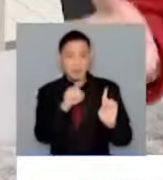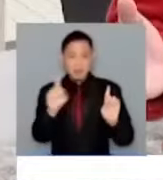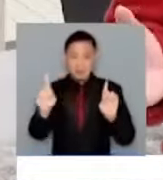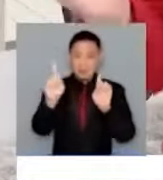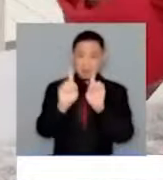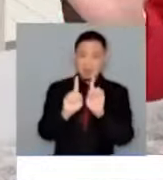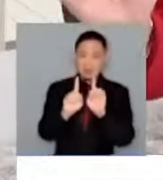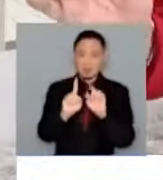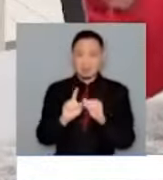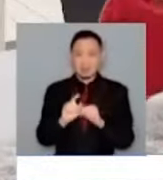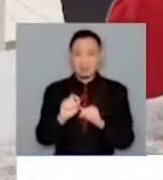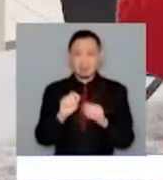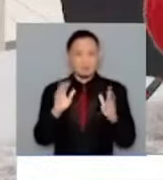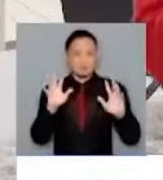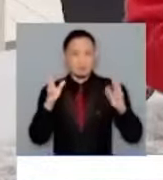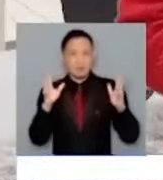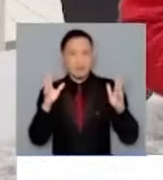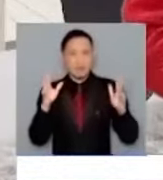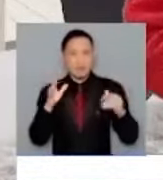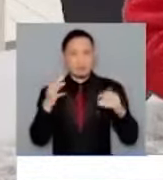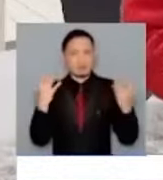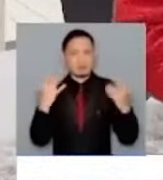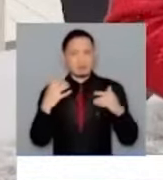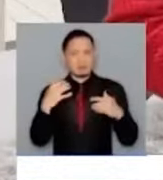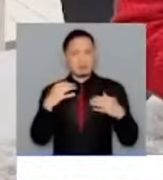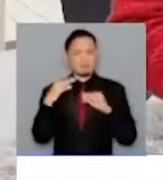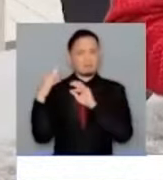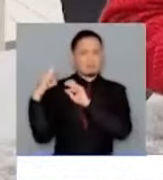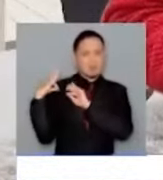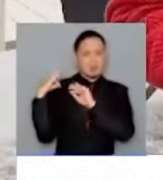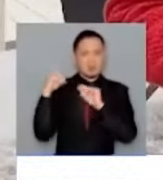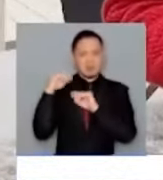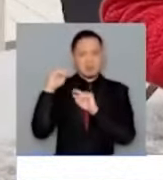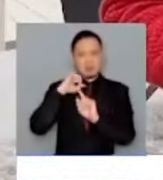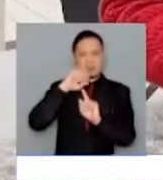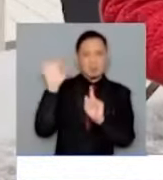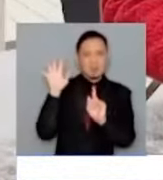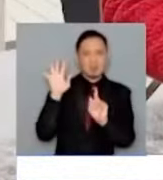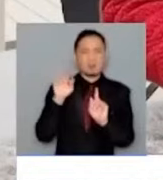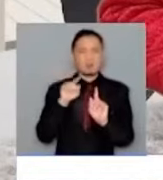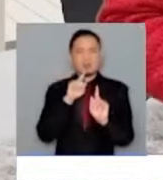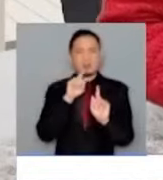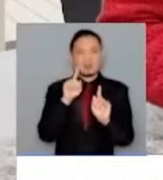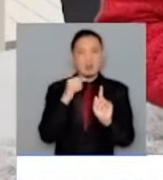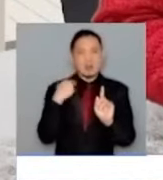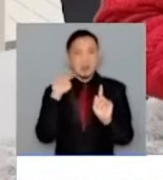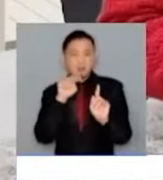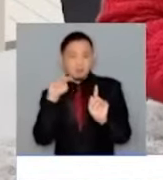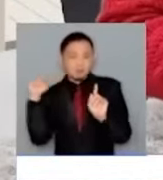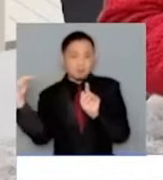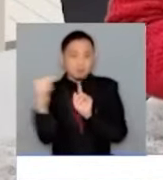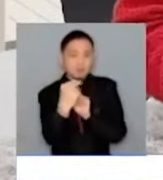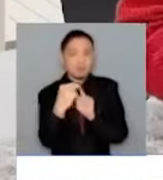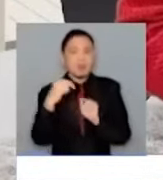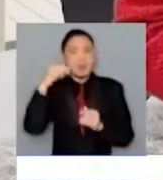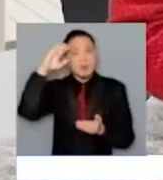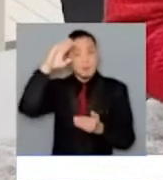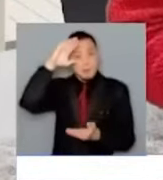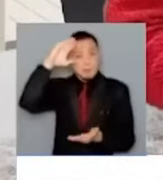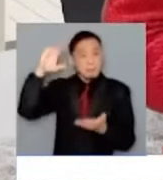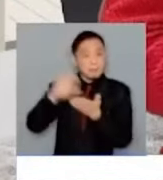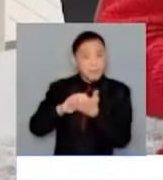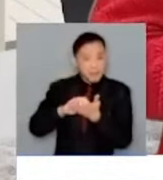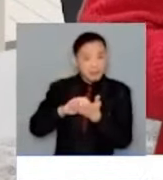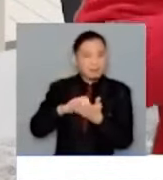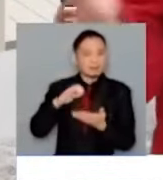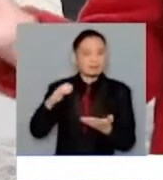guilty ng krimen at all, at least not automatically. Ang counterpart krimen para sa mga married men ay tinatawag na concubinage